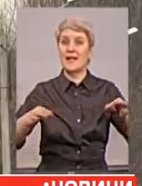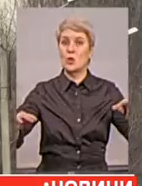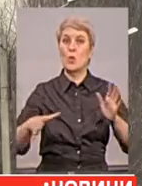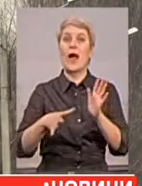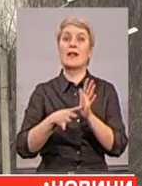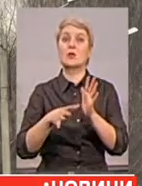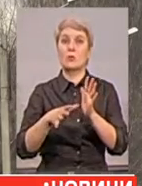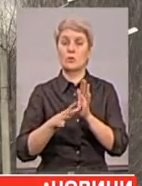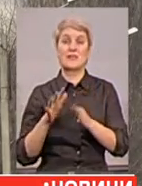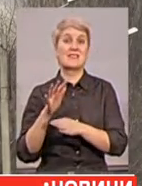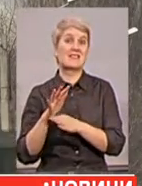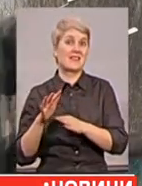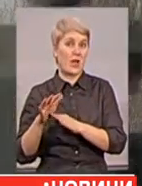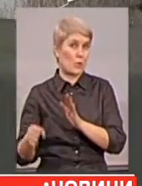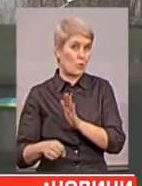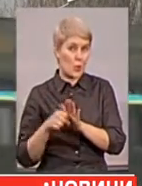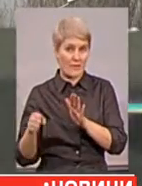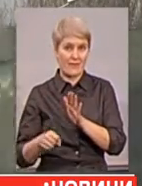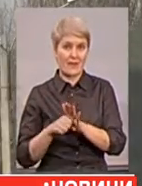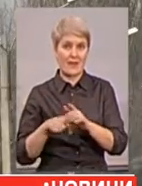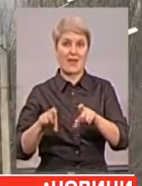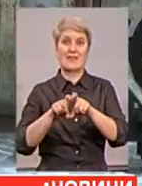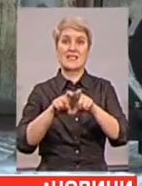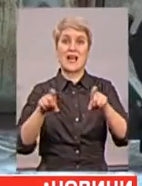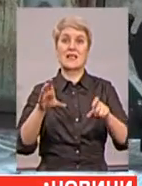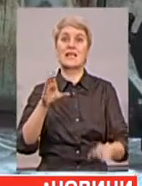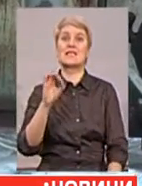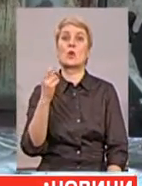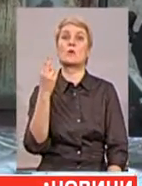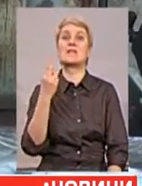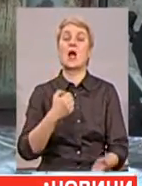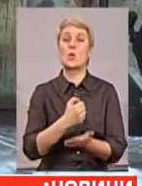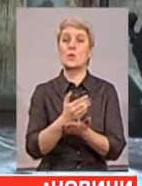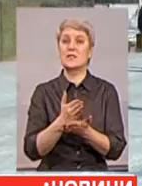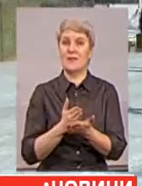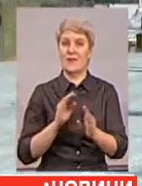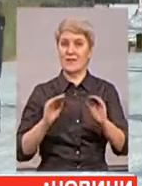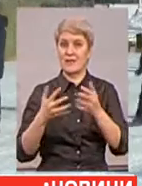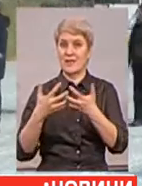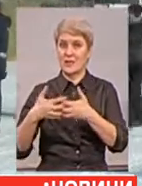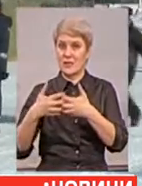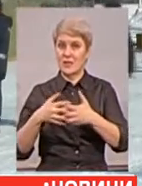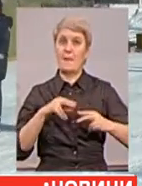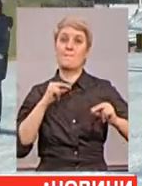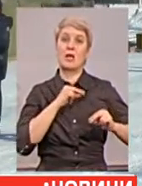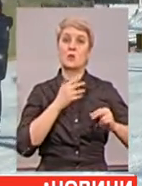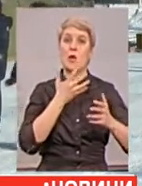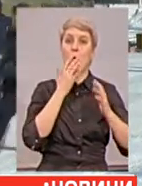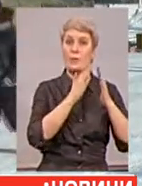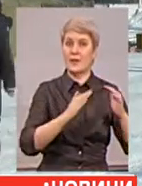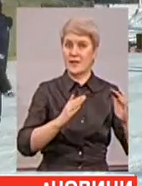місто. Постріляють бойовики. У закладах соціальної сфери встановили генератори, працюють пункти обігріву і польові кухні. З міста